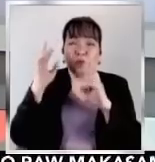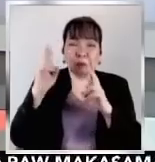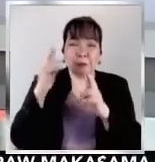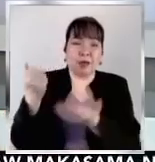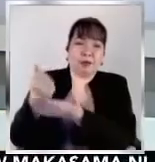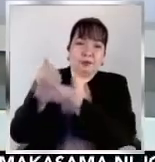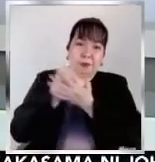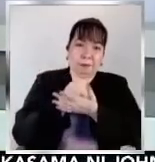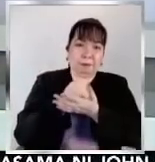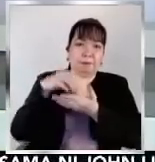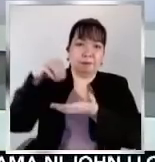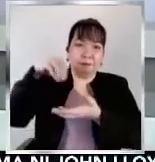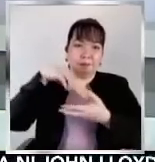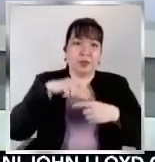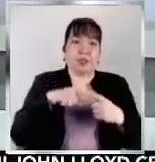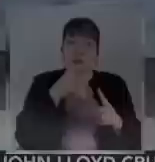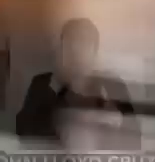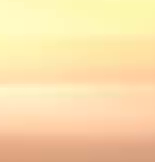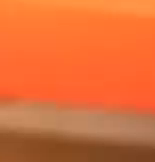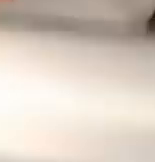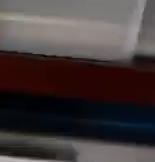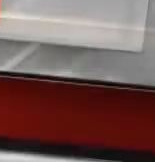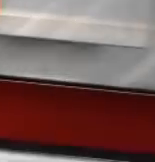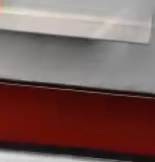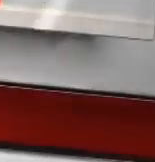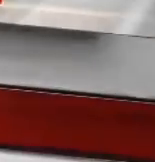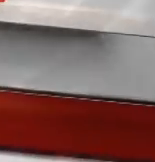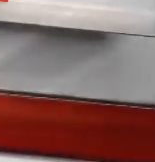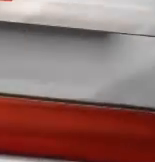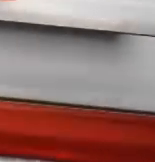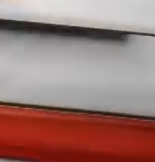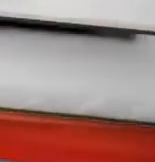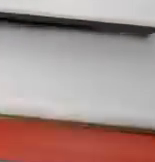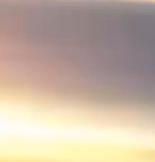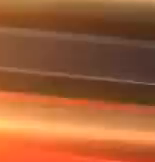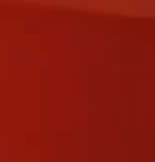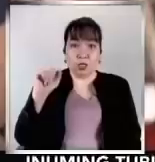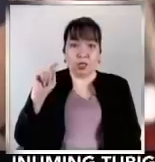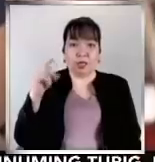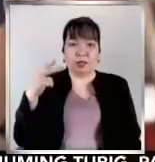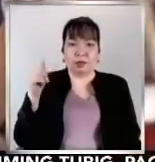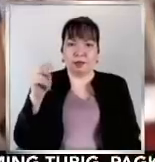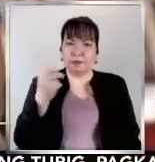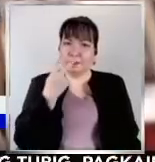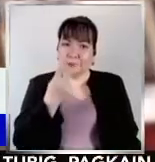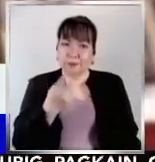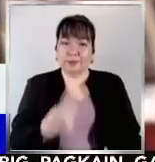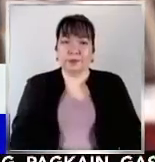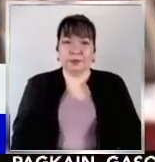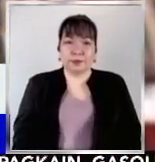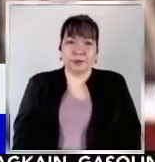sitwasyon doon, tinutukan live ni Jonathan Andal. Jonathan?